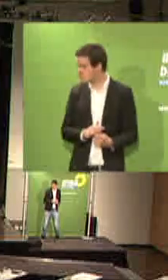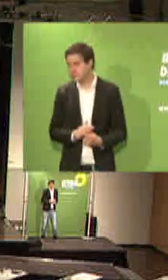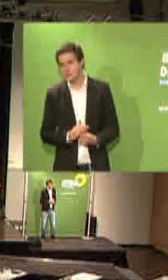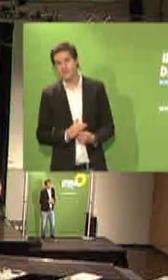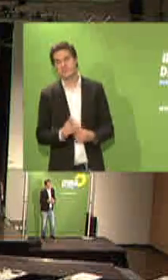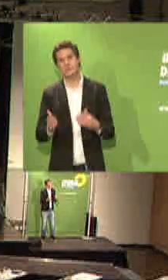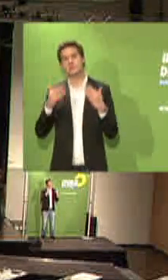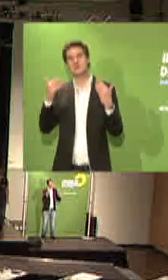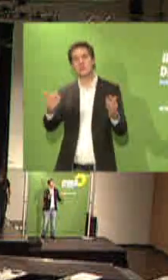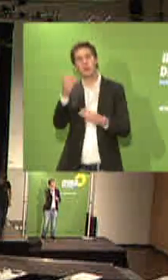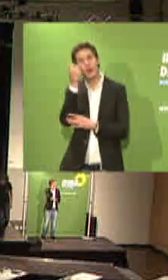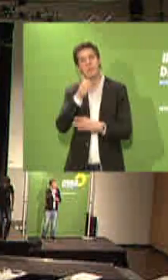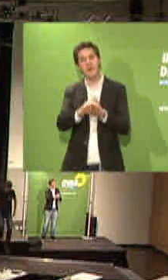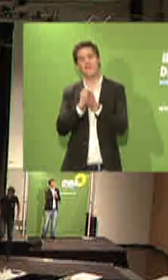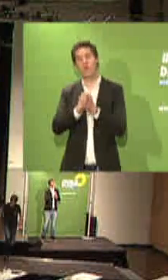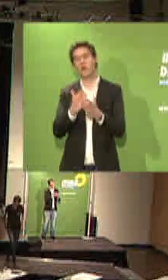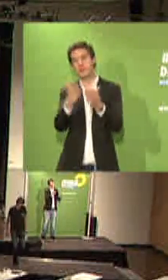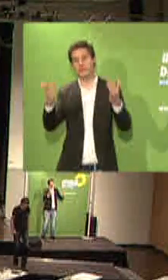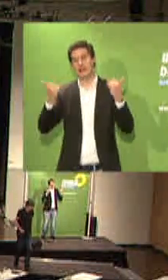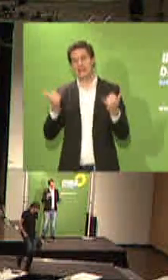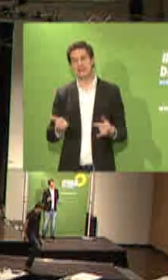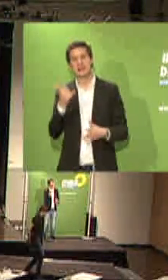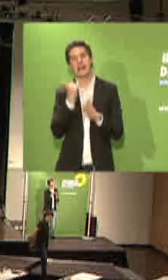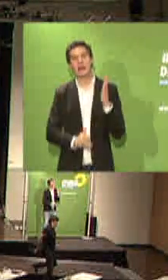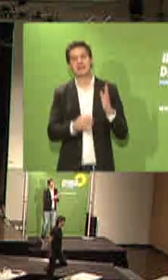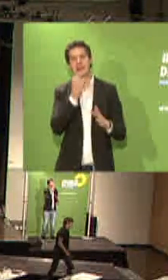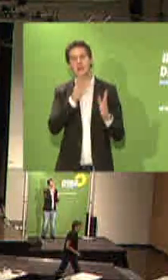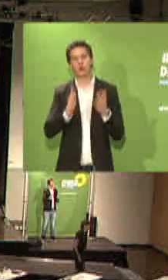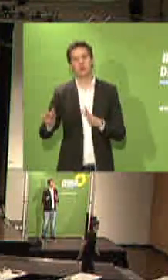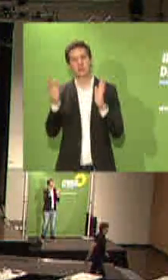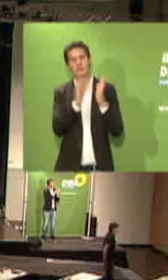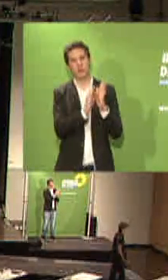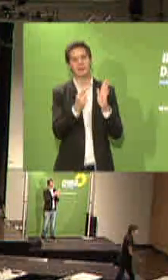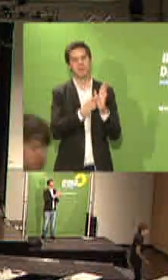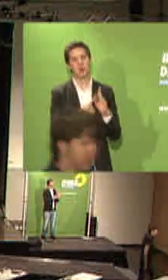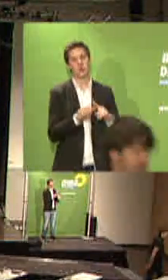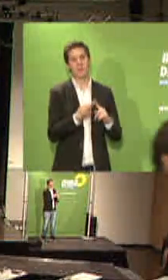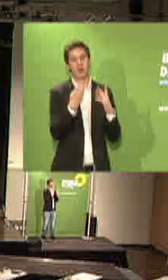zu den letzten Tagesordnungspunkten. Tagesordnungspunkt 9, Satzungsänderungen.